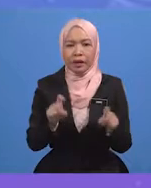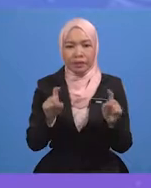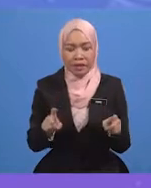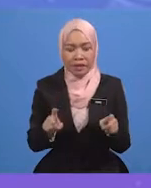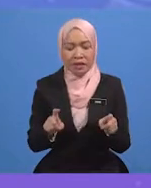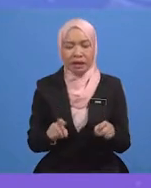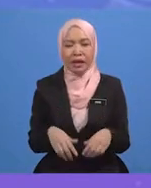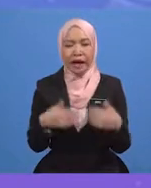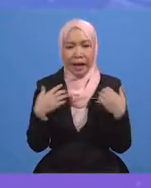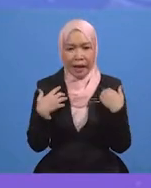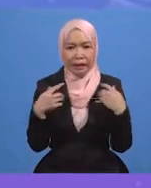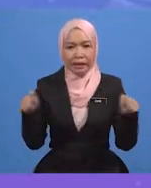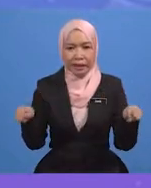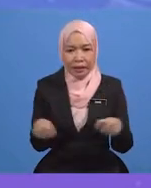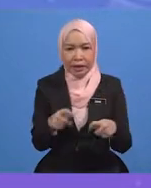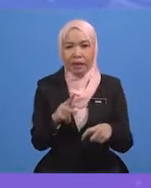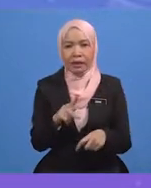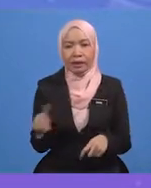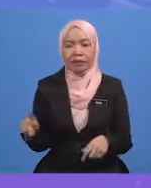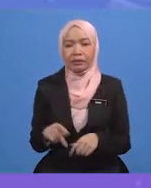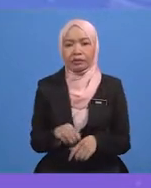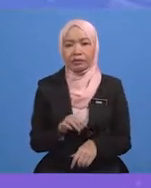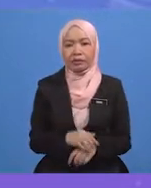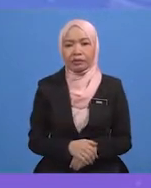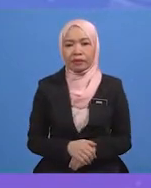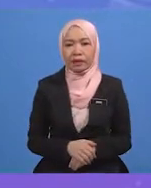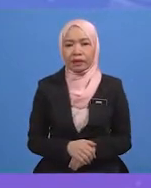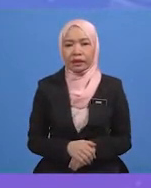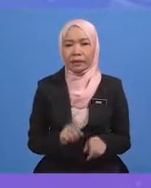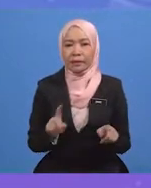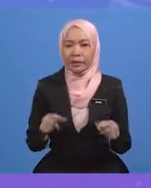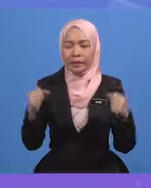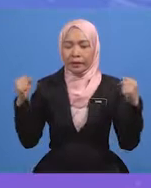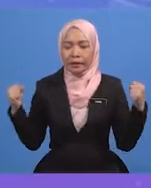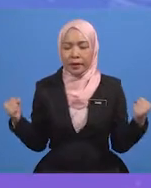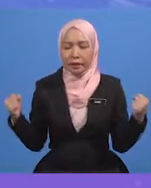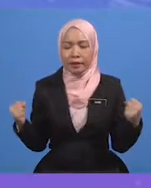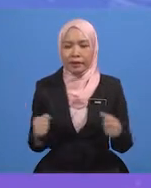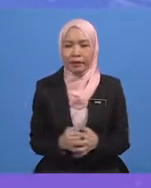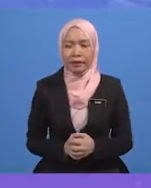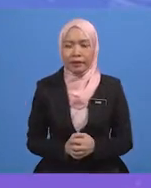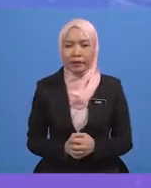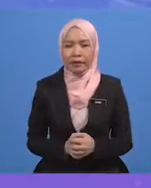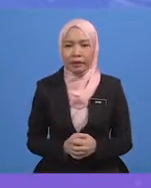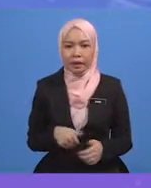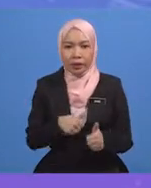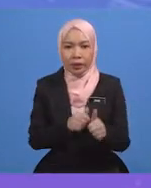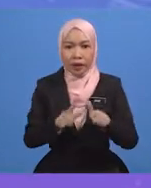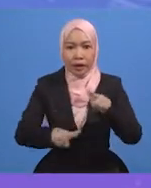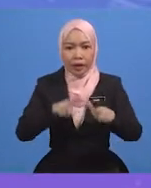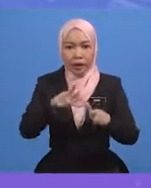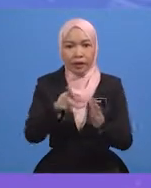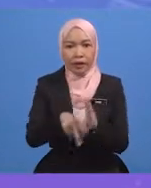tindakan. Kita belajar untuk mengikuti dan menjejaki langkah kehidupan dan perjuangan